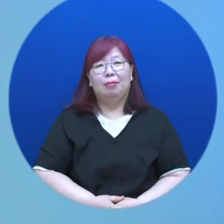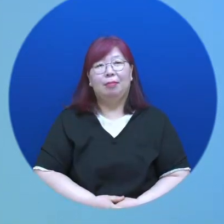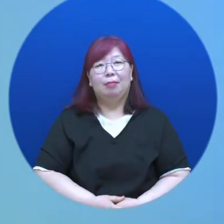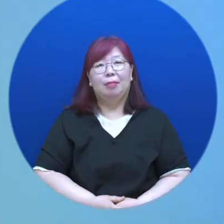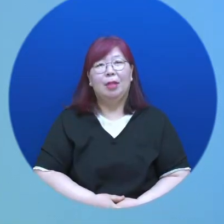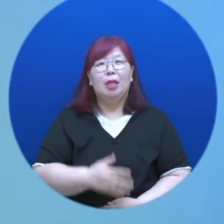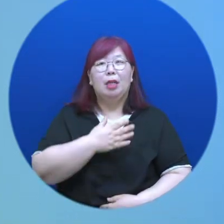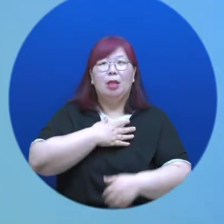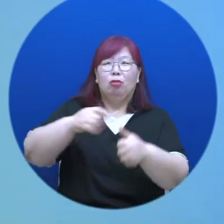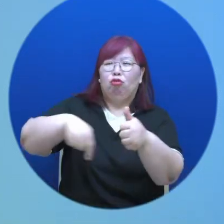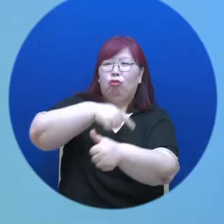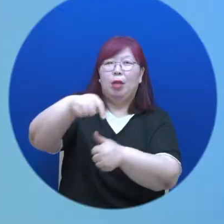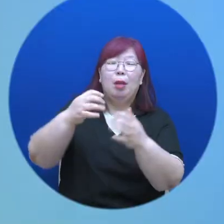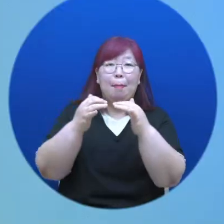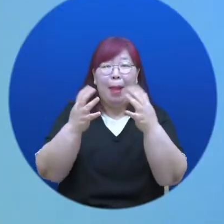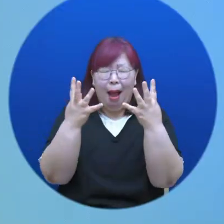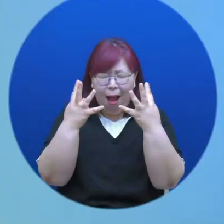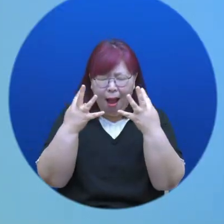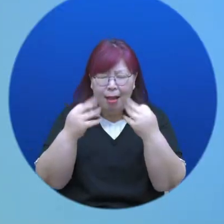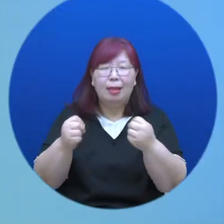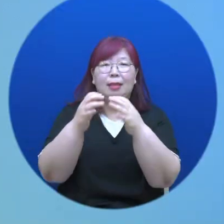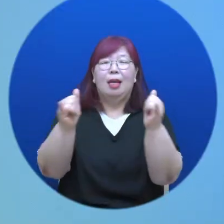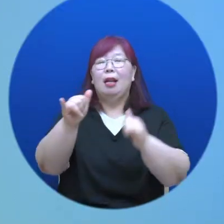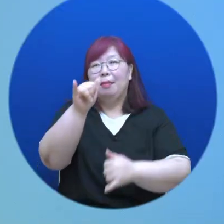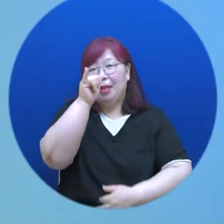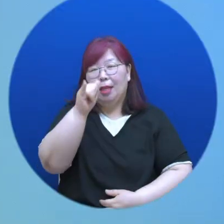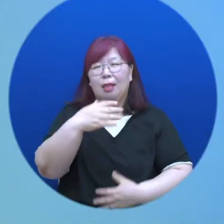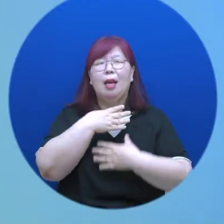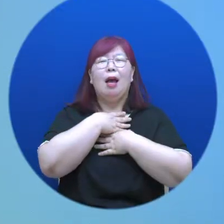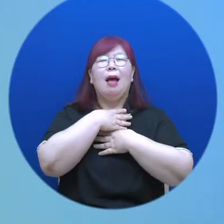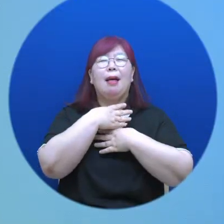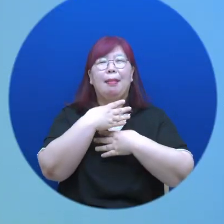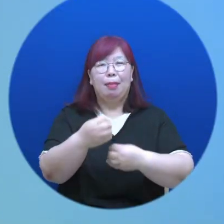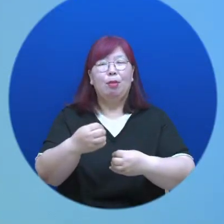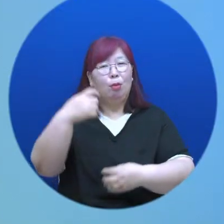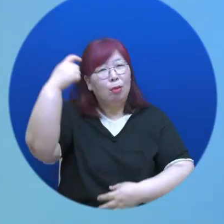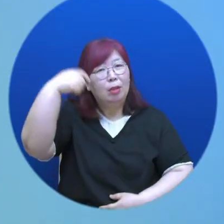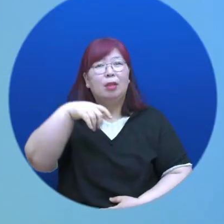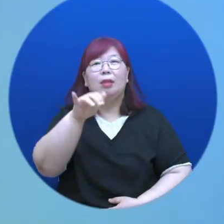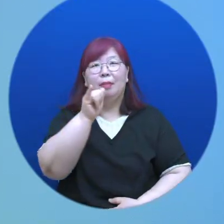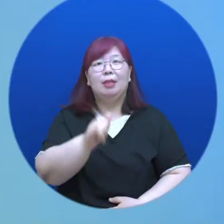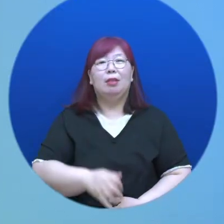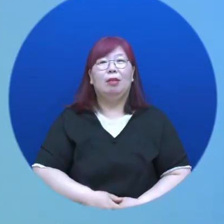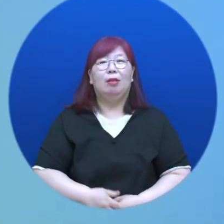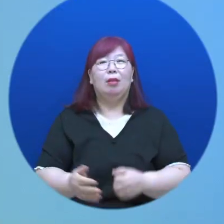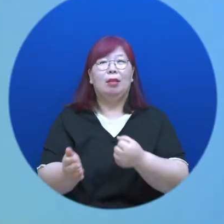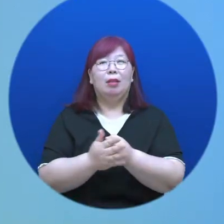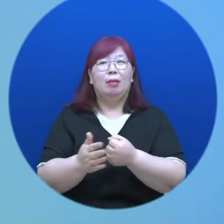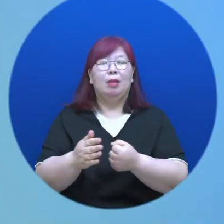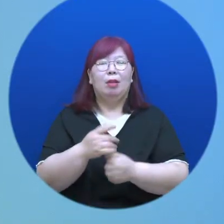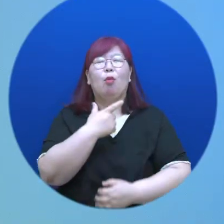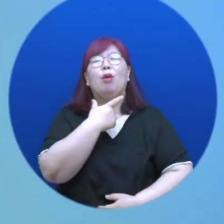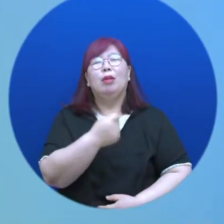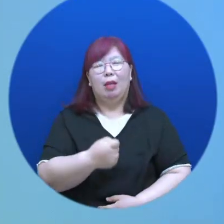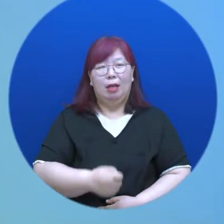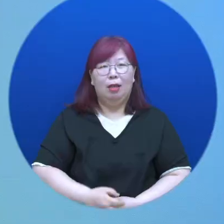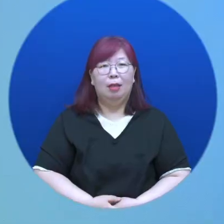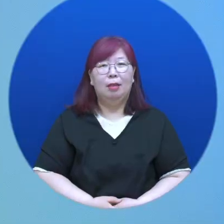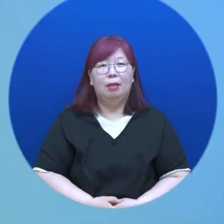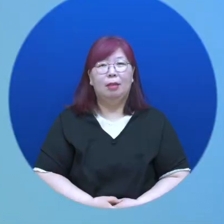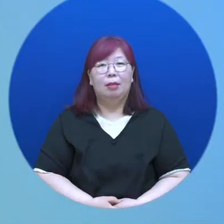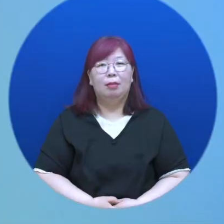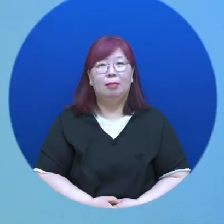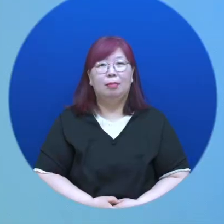마치 내 주변에 많은 사람들이 있다는 안도감이 내 안에 들어요. 그래서 간절히 그것을 원합니다.